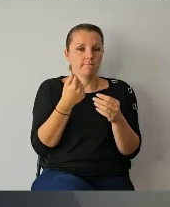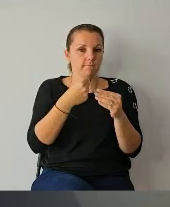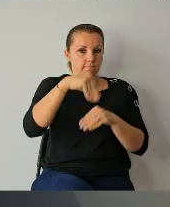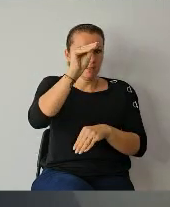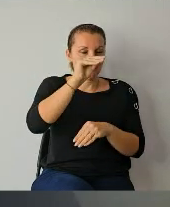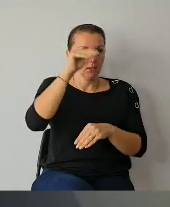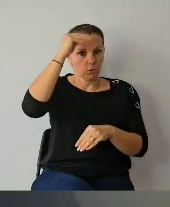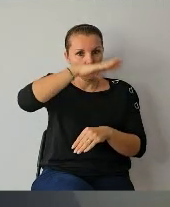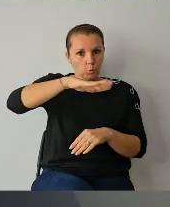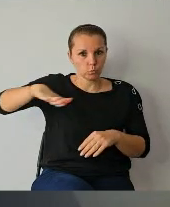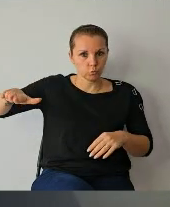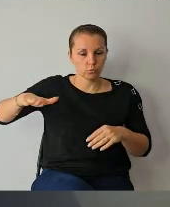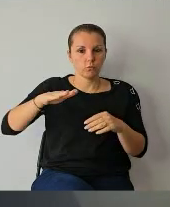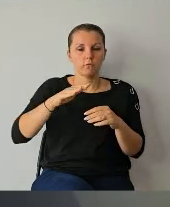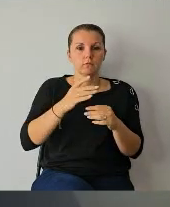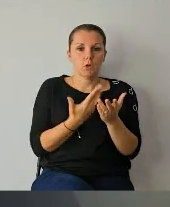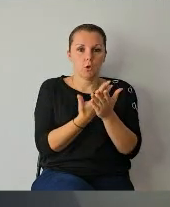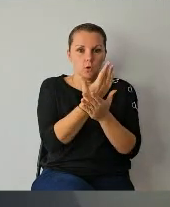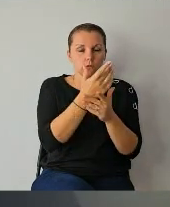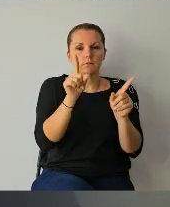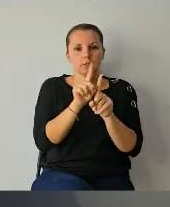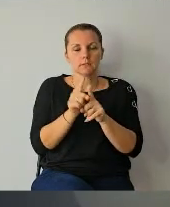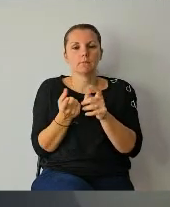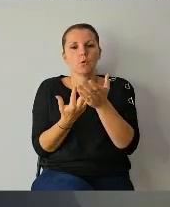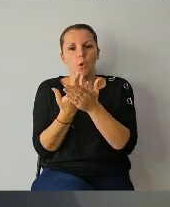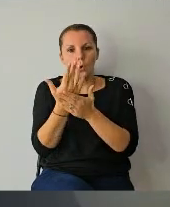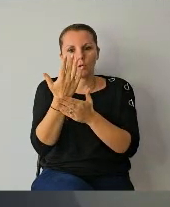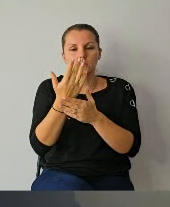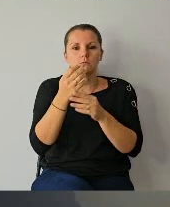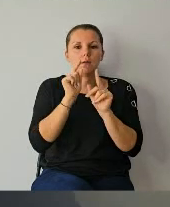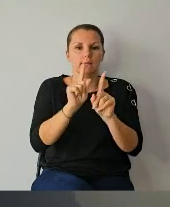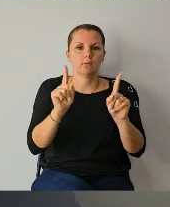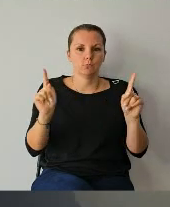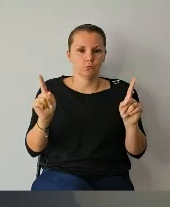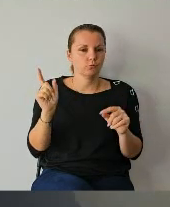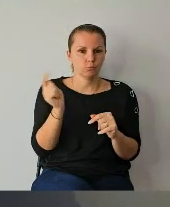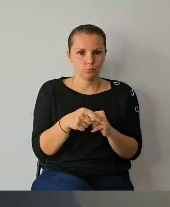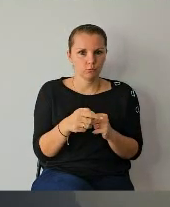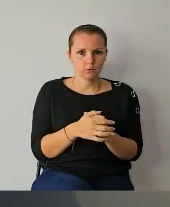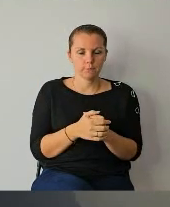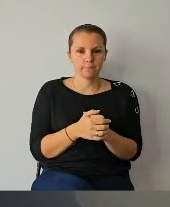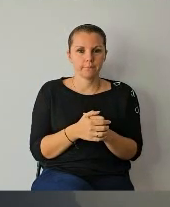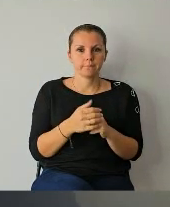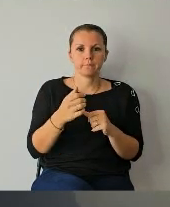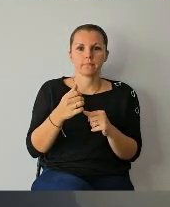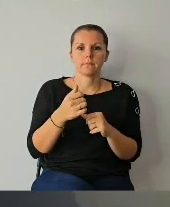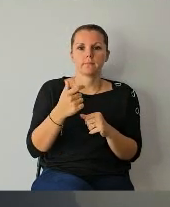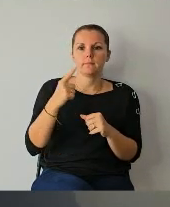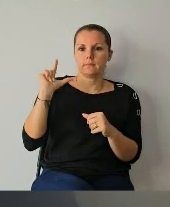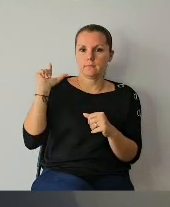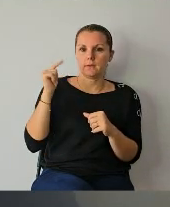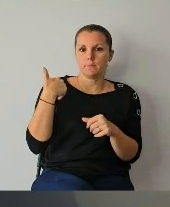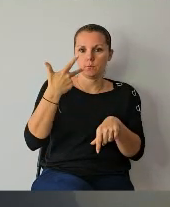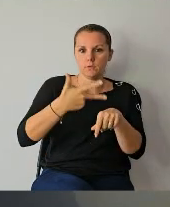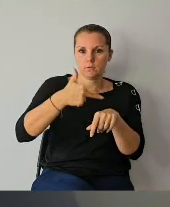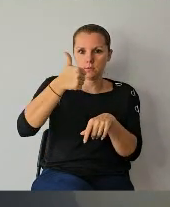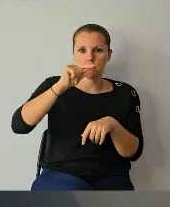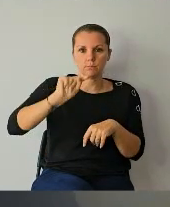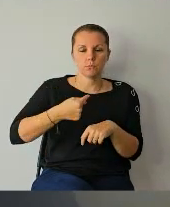tak samo z wzrostem etatów nauczycieli. Poprzedni rok było to